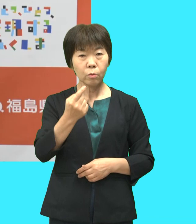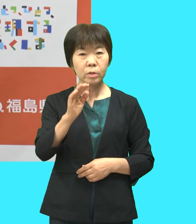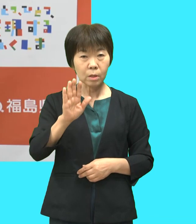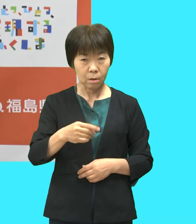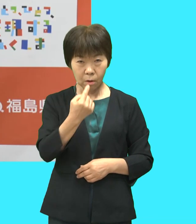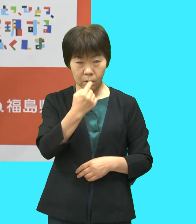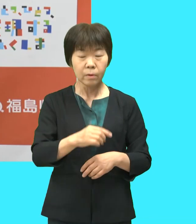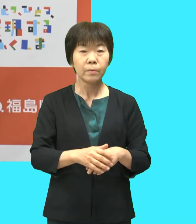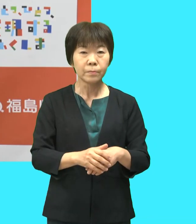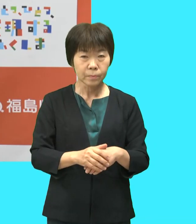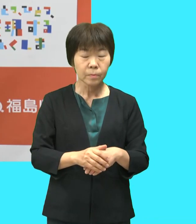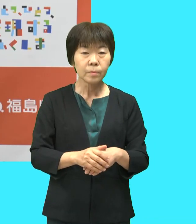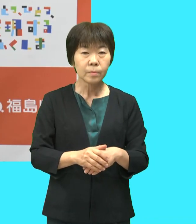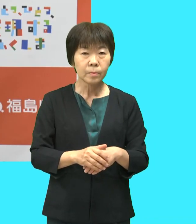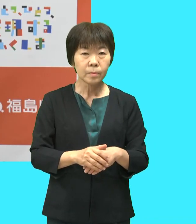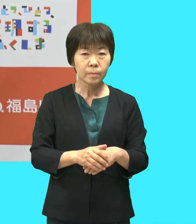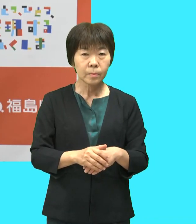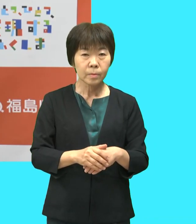ですけれども、